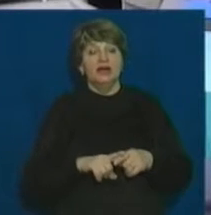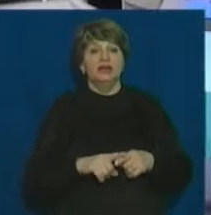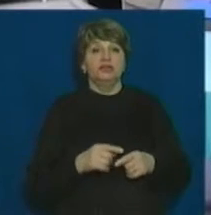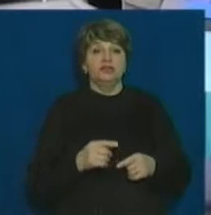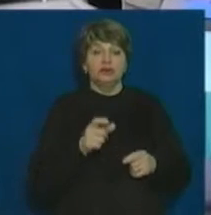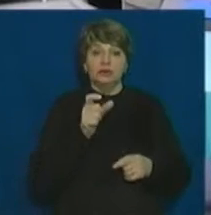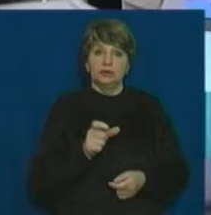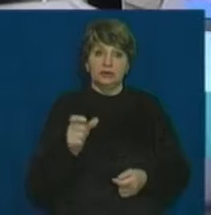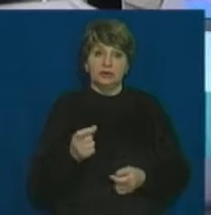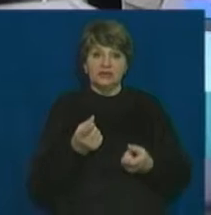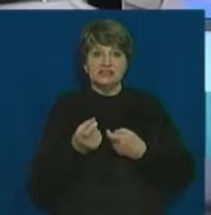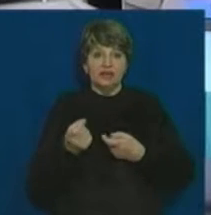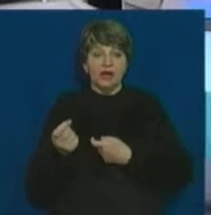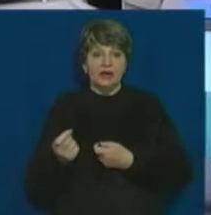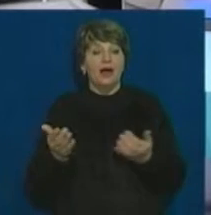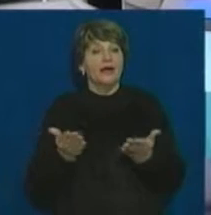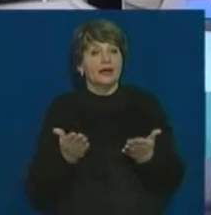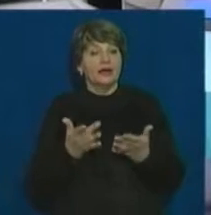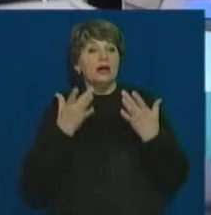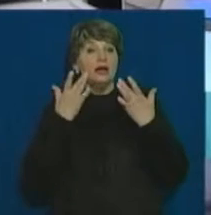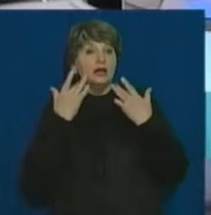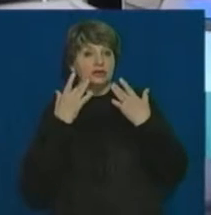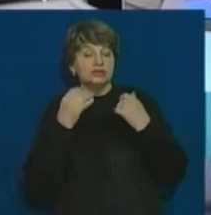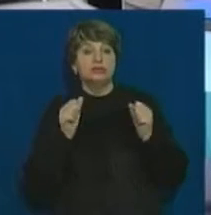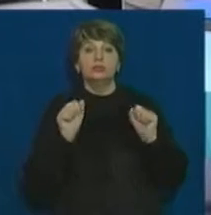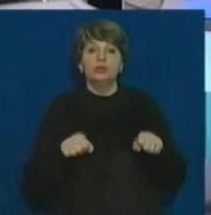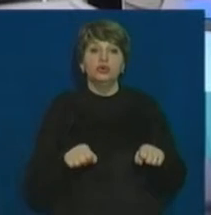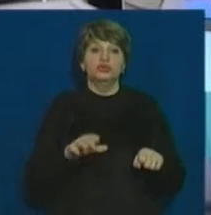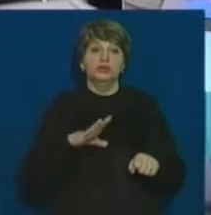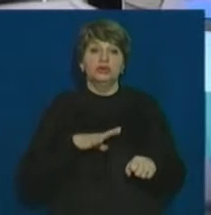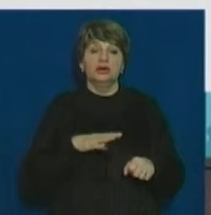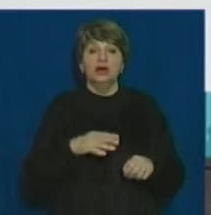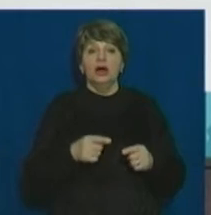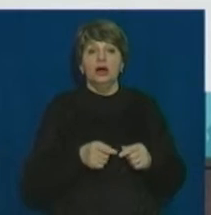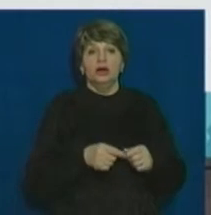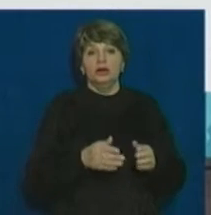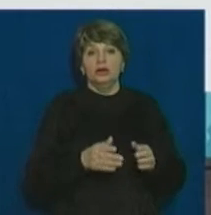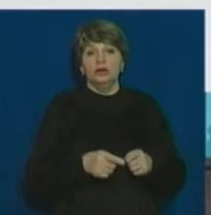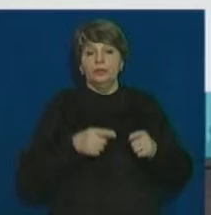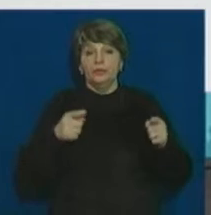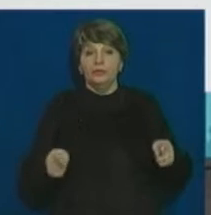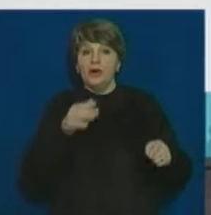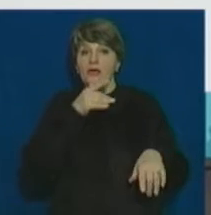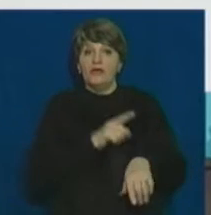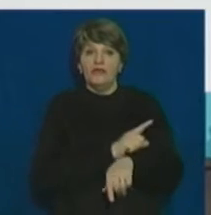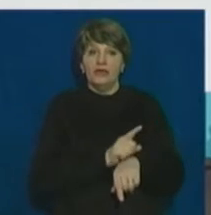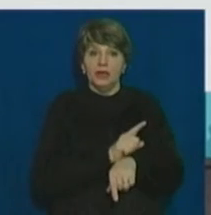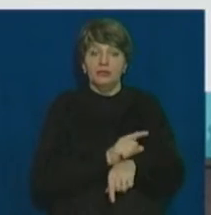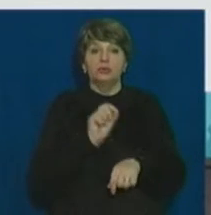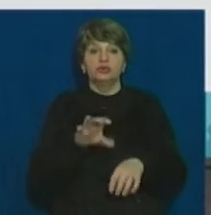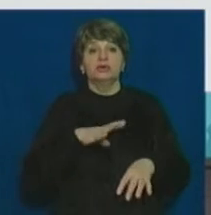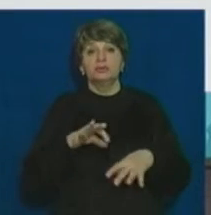яка певною мірою легша, тому що вона може бути тривала в часі, вона може бути проведена різними